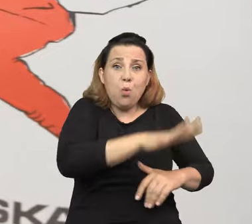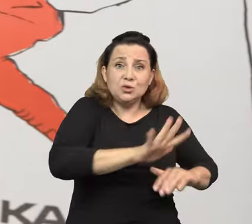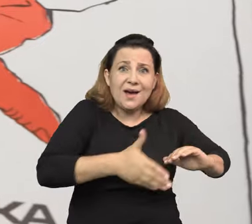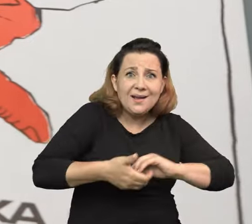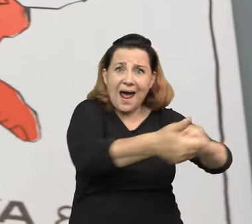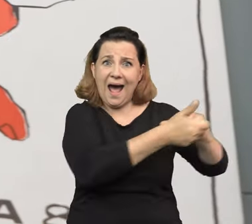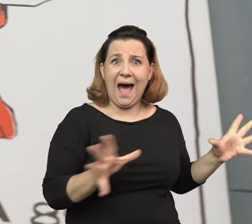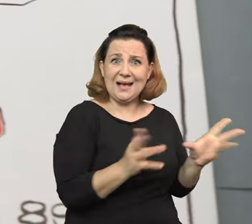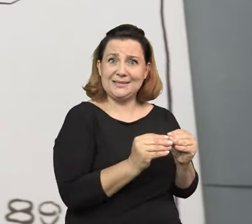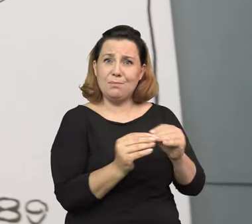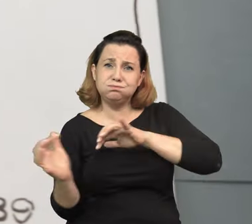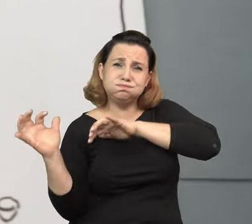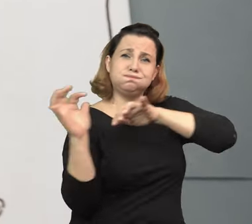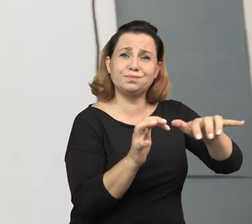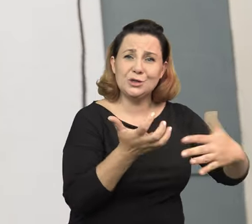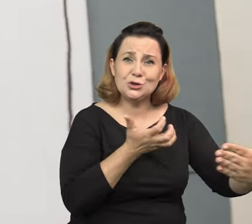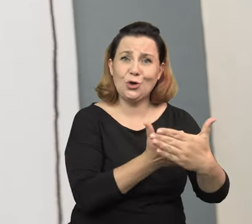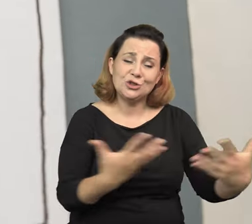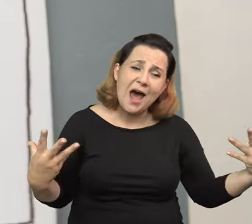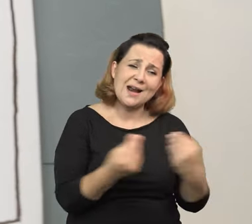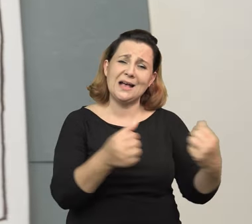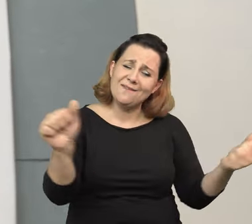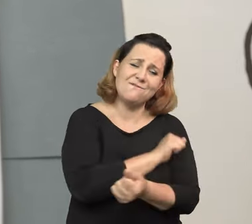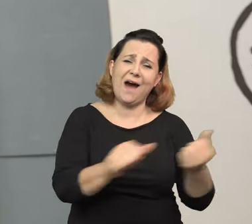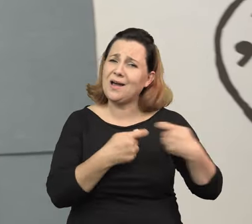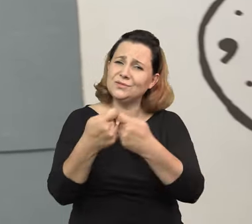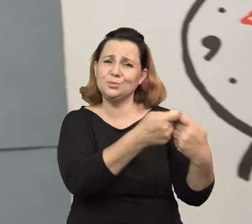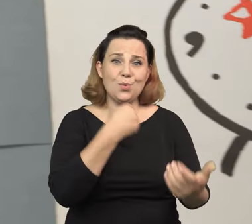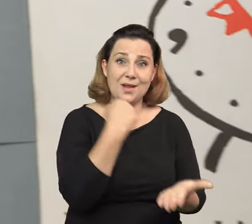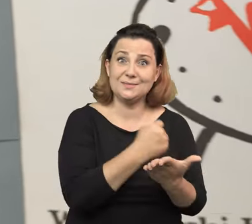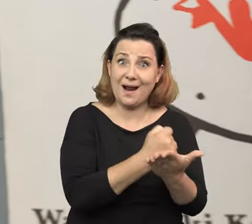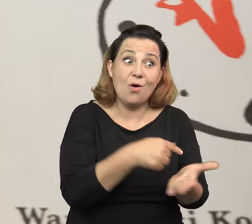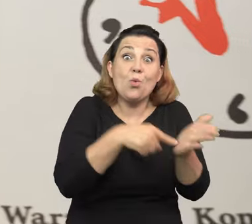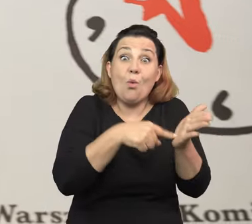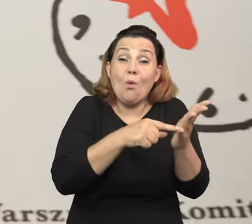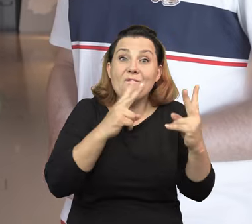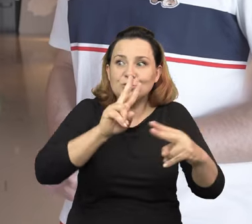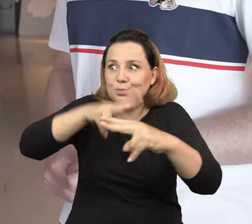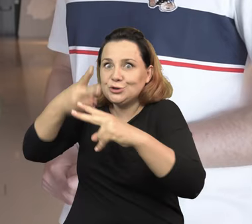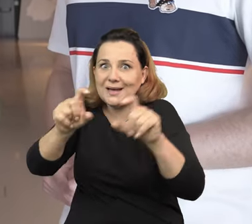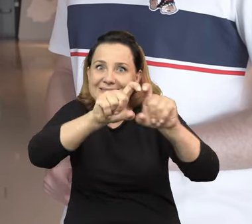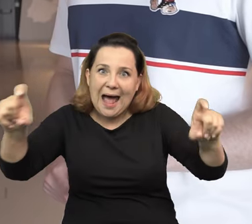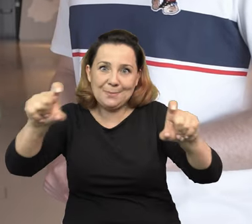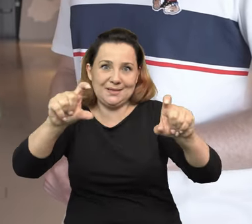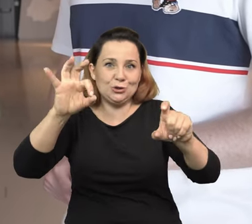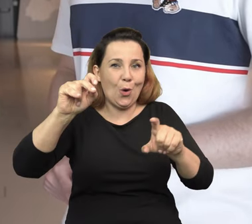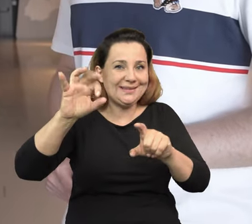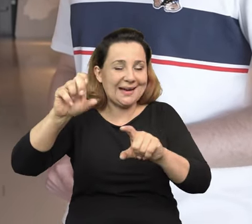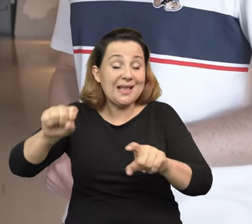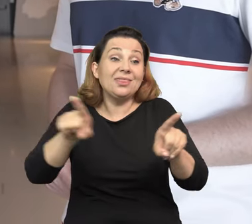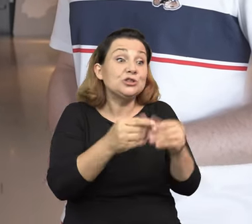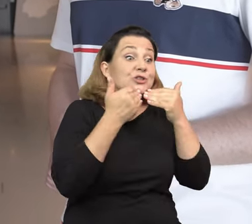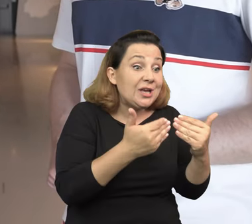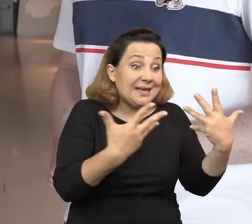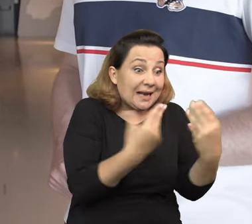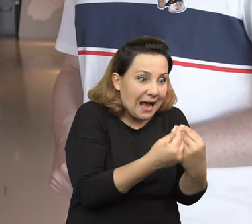gromadzą razem pod stocznią, jak razem walczą o wspólną sprawę, jak dzięki temu, że są razem, osiągają jakieś wspólne efekty, bo